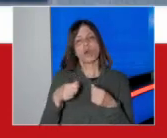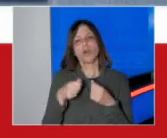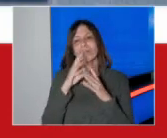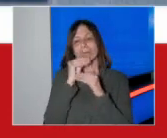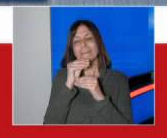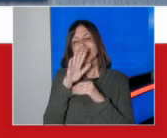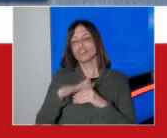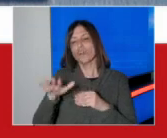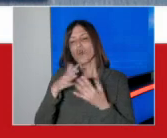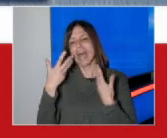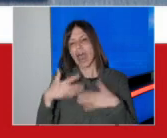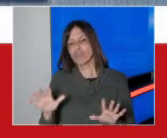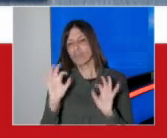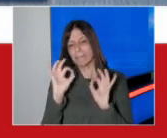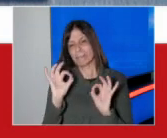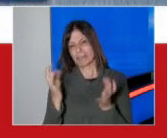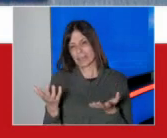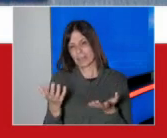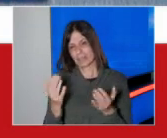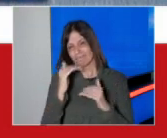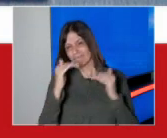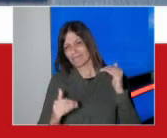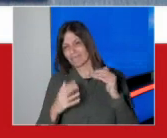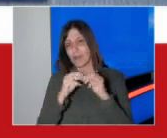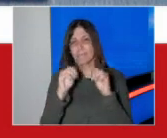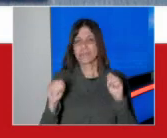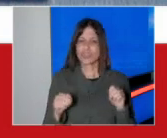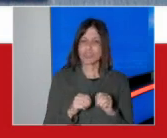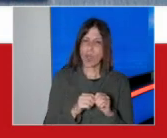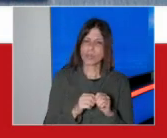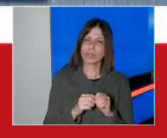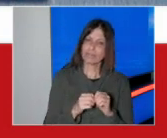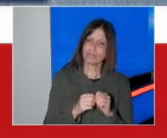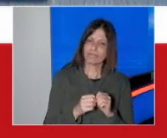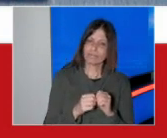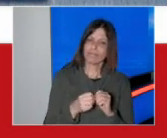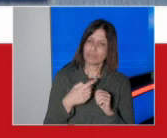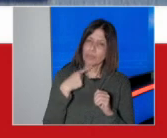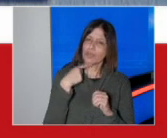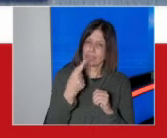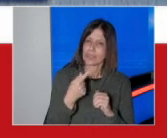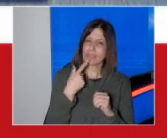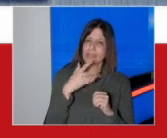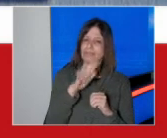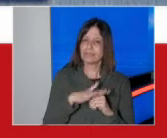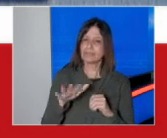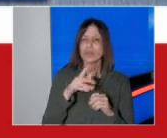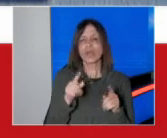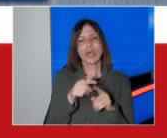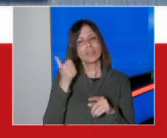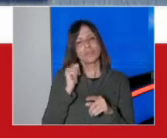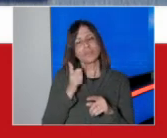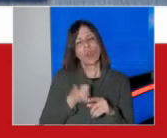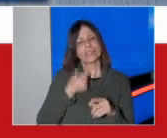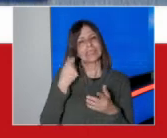בשכבות החלשות באמת, תסכים איתי פה. משפחות שהן... אני אגיד, בואו ניתן חתך סוציו-אקונומי. אתמול שר האוצר